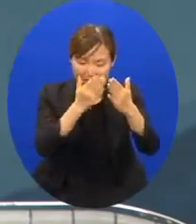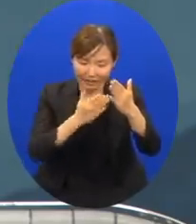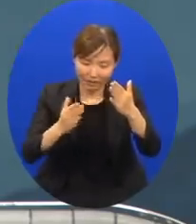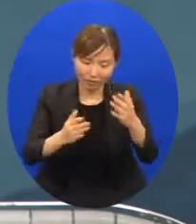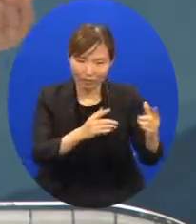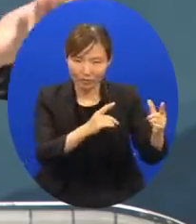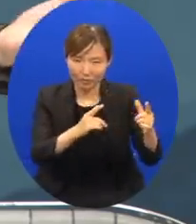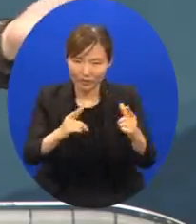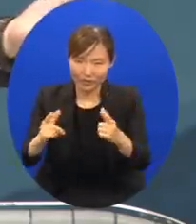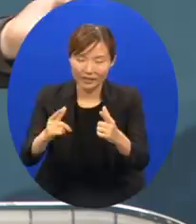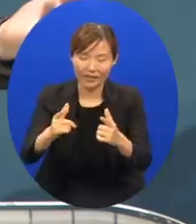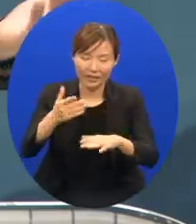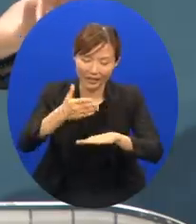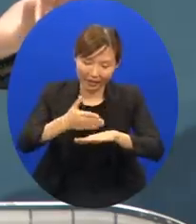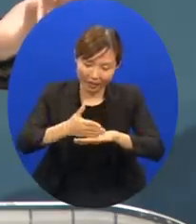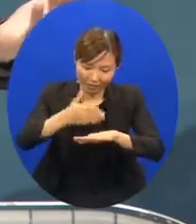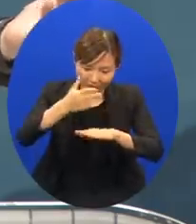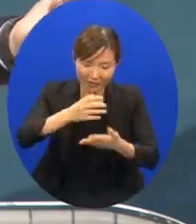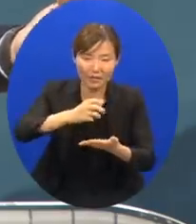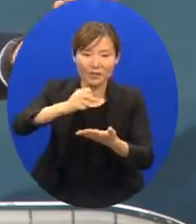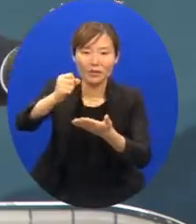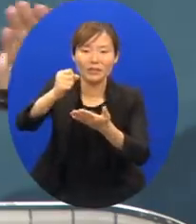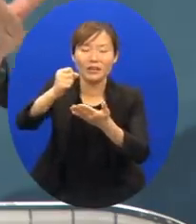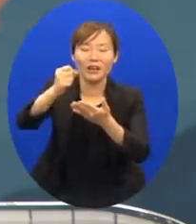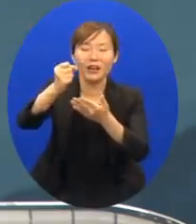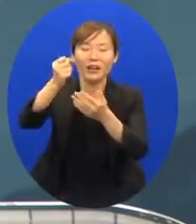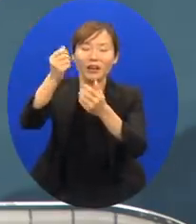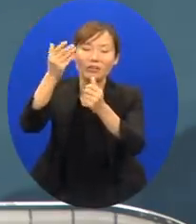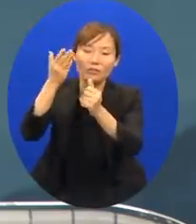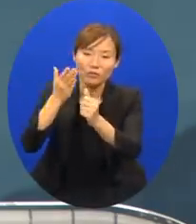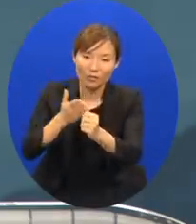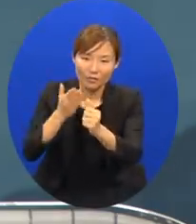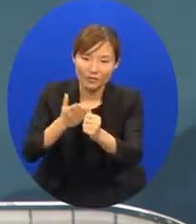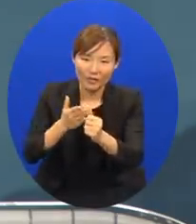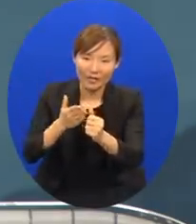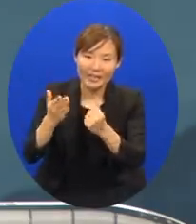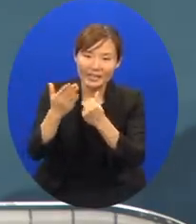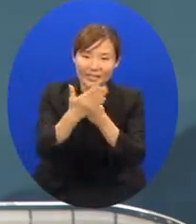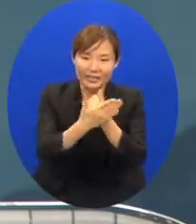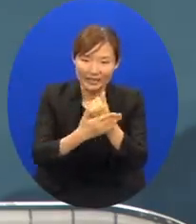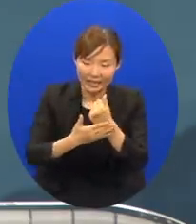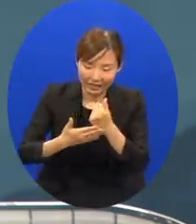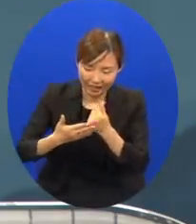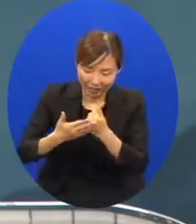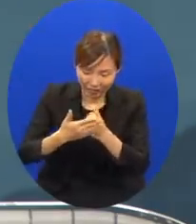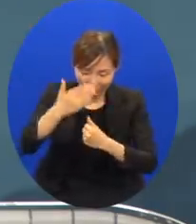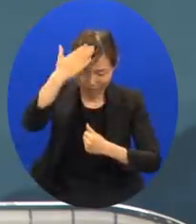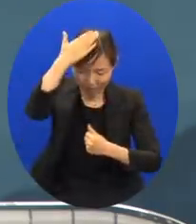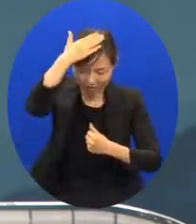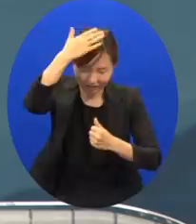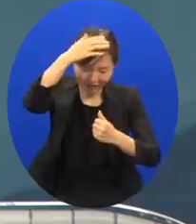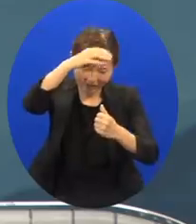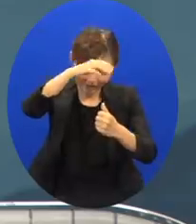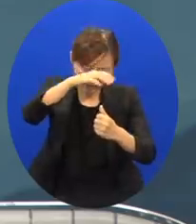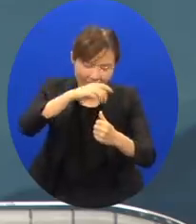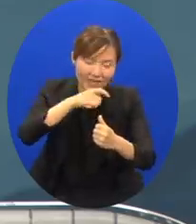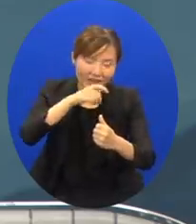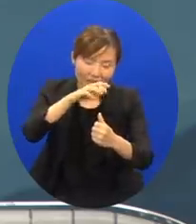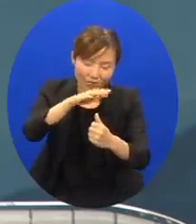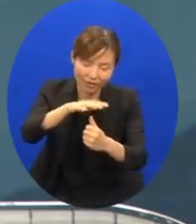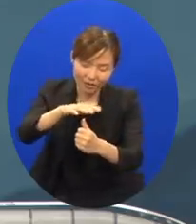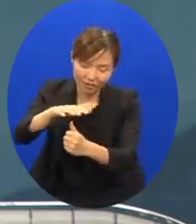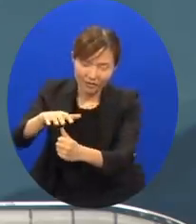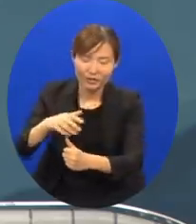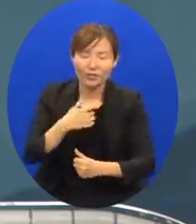그 감사를 받으시기 원합니다 하나님의 은혜로 일일이 그 머리에 안수하여 시기를 그러나 마음의